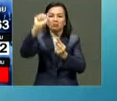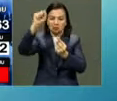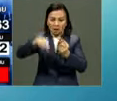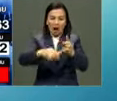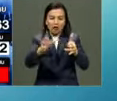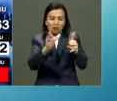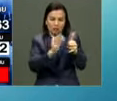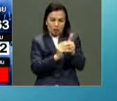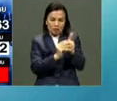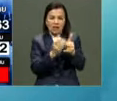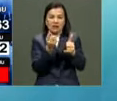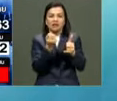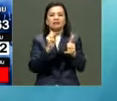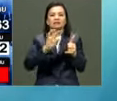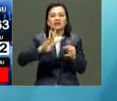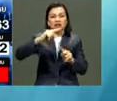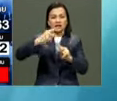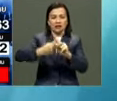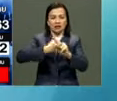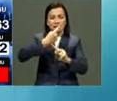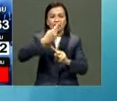มีนาคมต่อมาผู้ป่วยมีอาการไข้หอบเหนื่อยจึงย้ายเข้าหอผู้ป่วยวิกฤตห้องแยกความดันลบพร้อมกับเก็บตัวอย่างส่งตรวจเชื้อพบเป็นผู้ป่วยยืนยันคงมีสิบเก้าในวันที่14